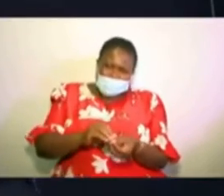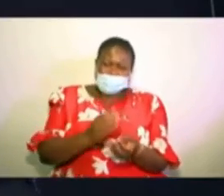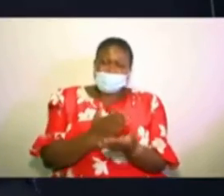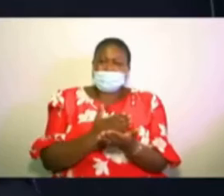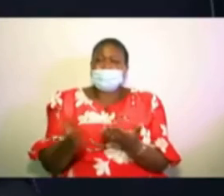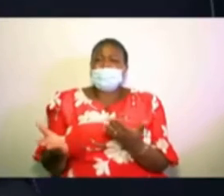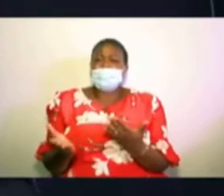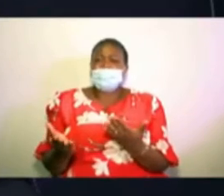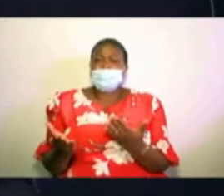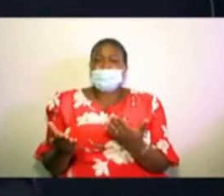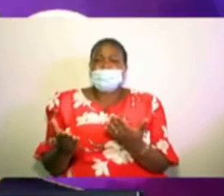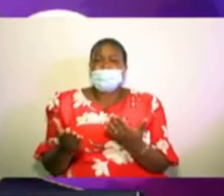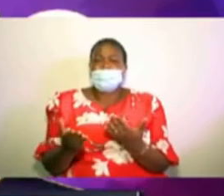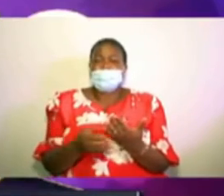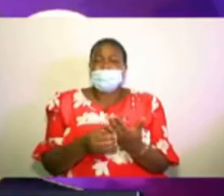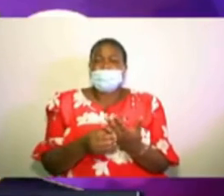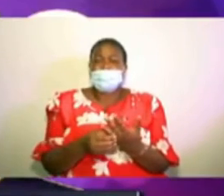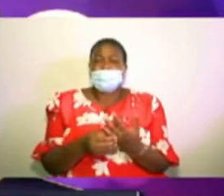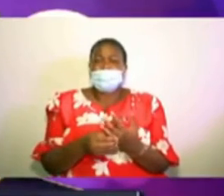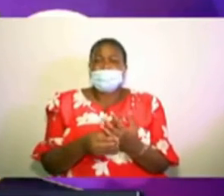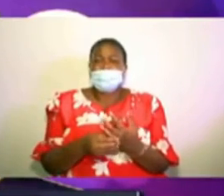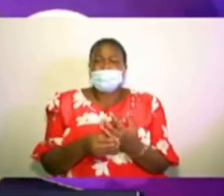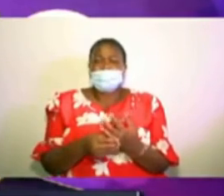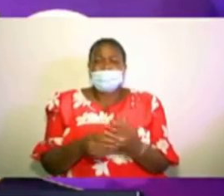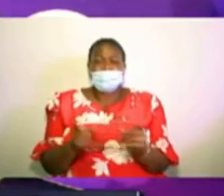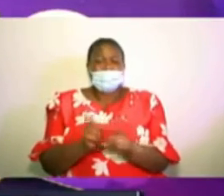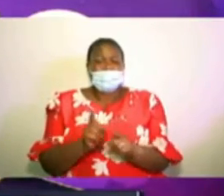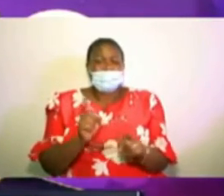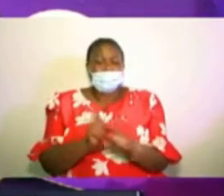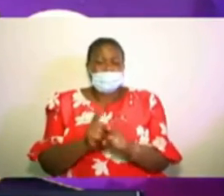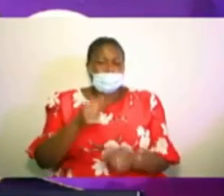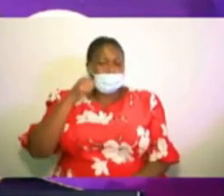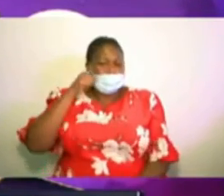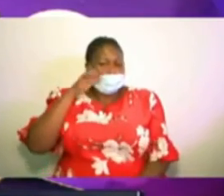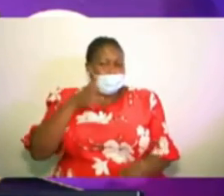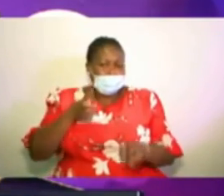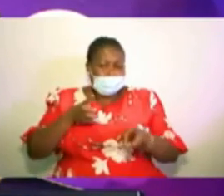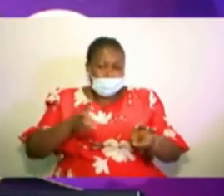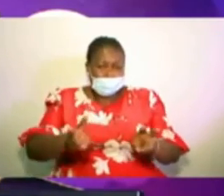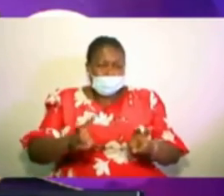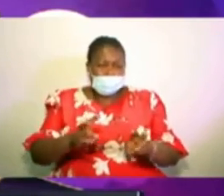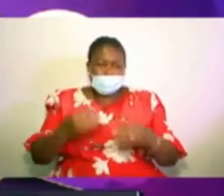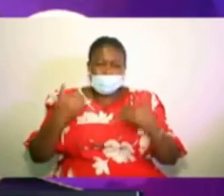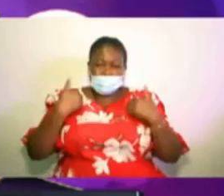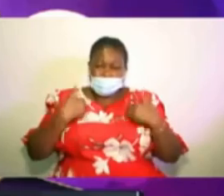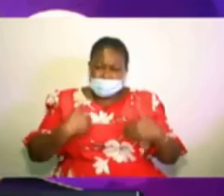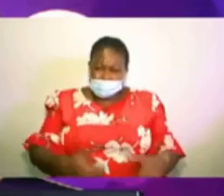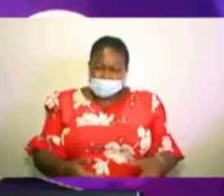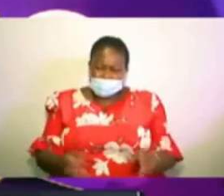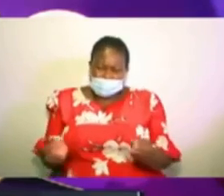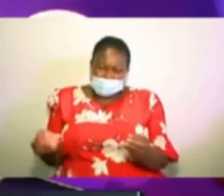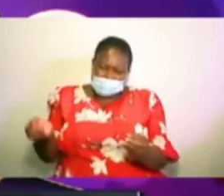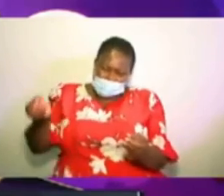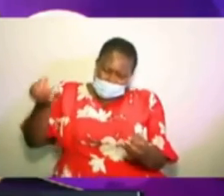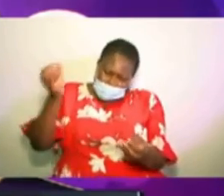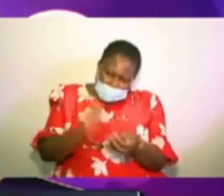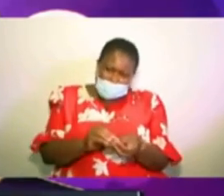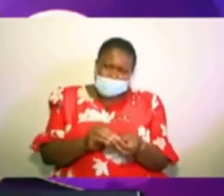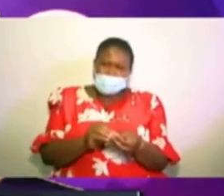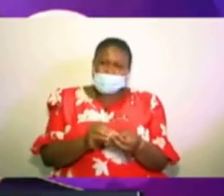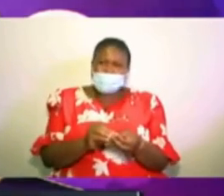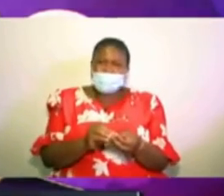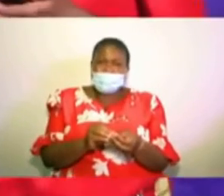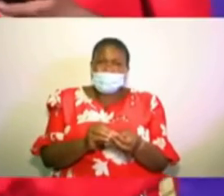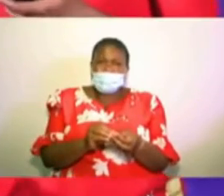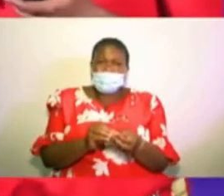physiques, in addition to being clothed in your slate and kaba, en plus d'être vêtus physiquement en jupe ou en haut,